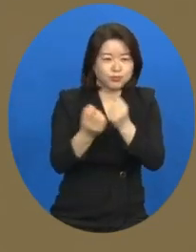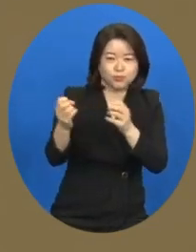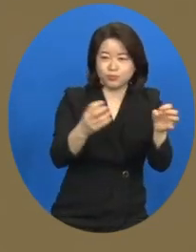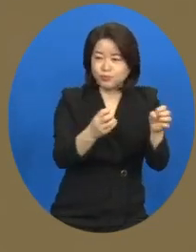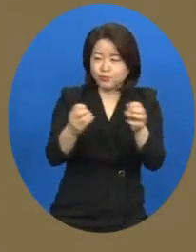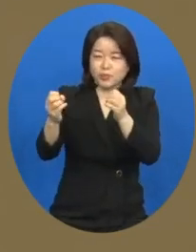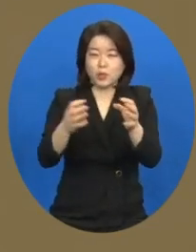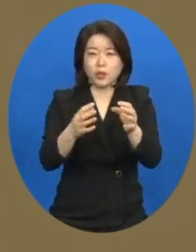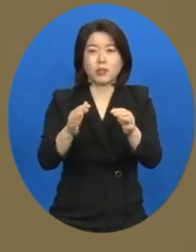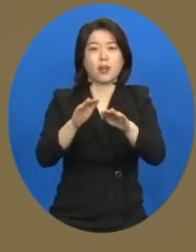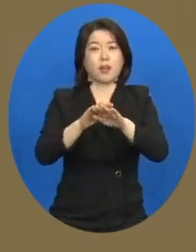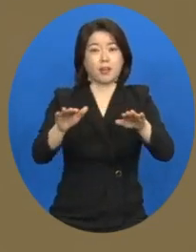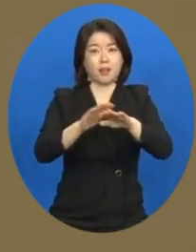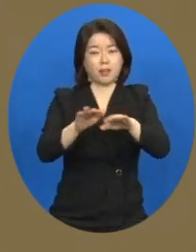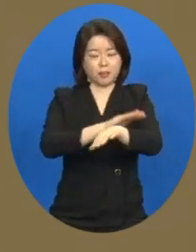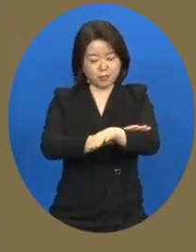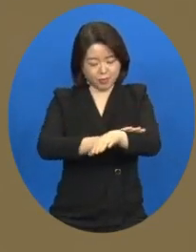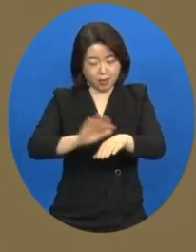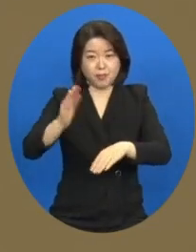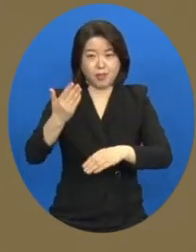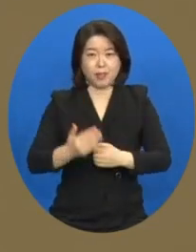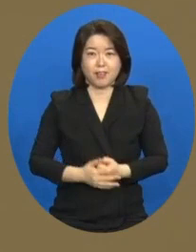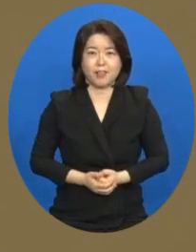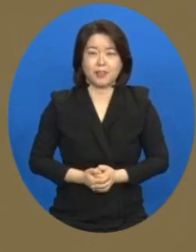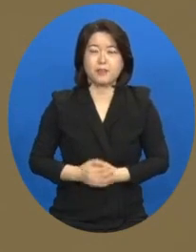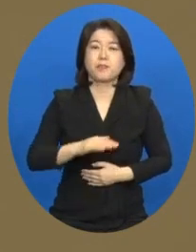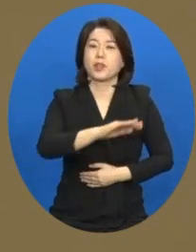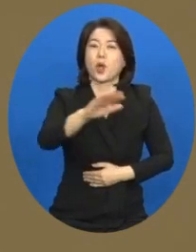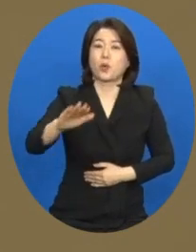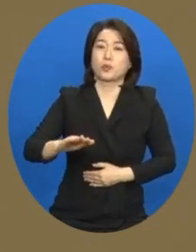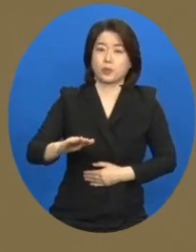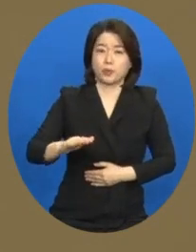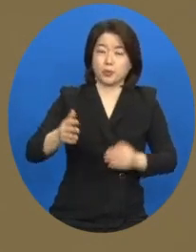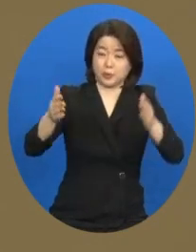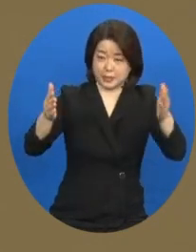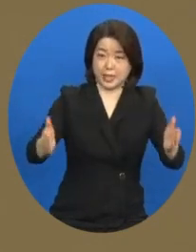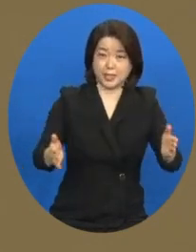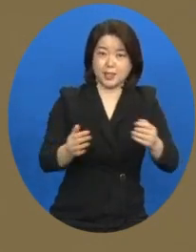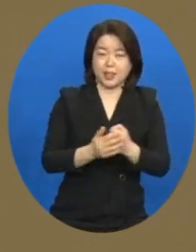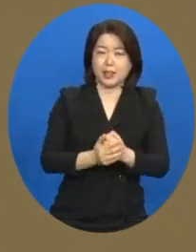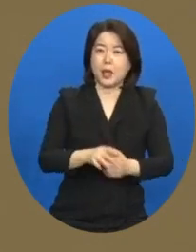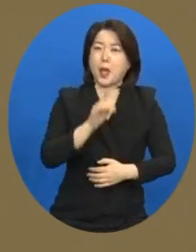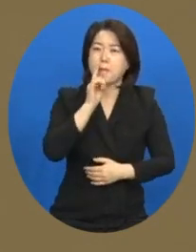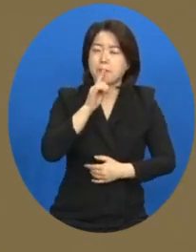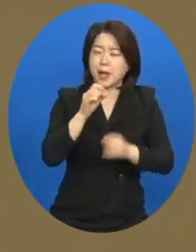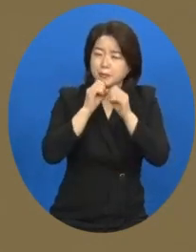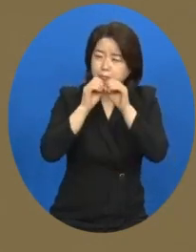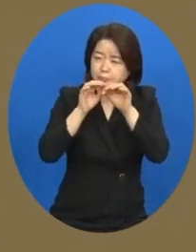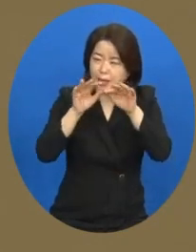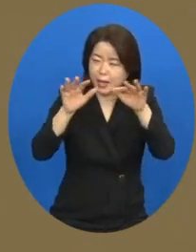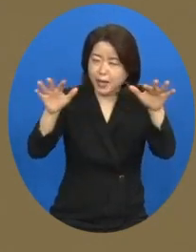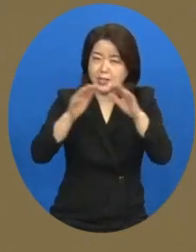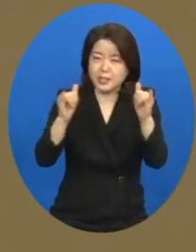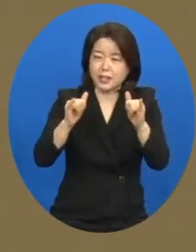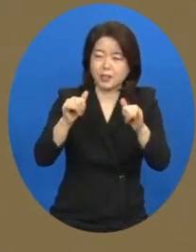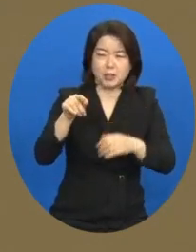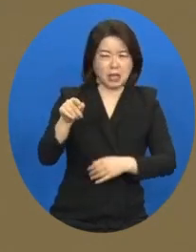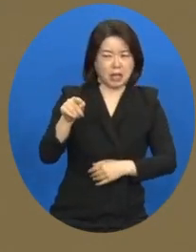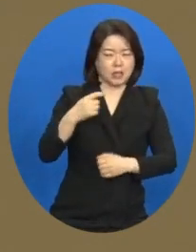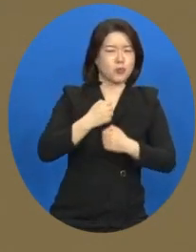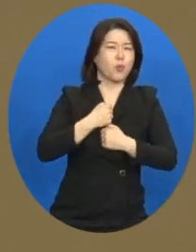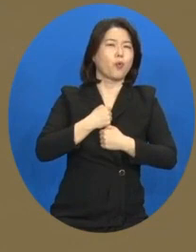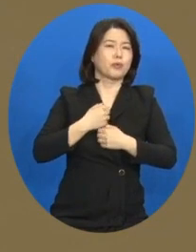해결이 된 거잖아요. 우리도 우리 사이에 이 말 퍼뜨리는 사람을 참 조심해야